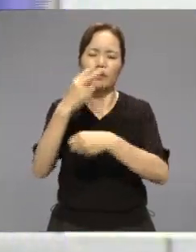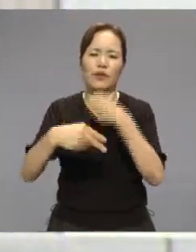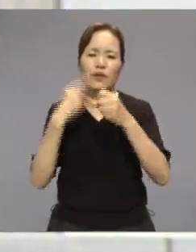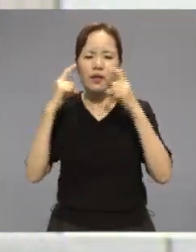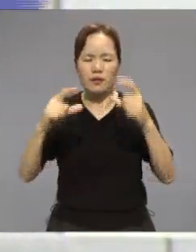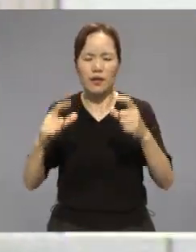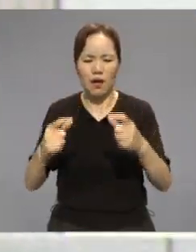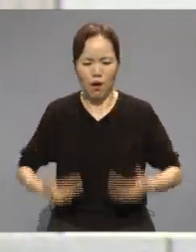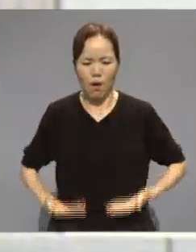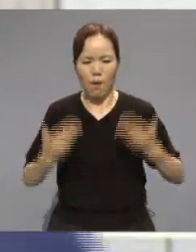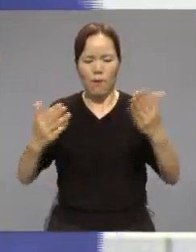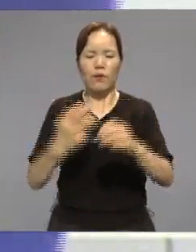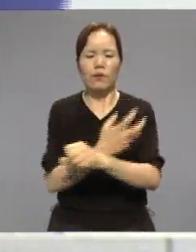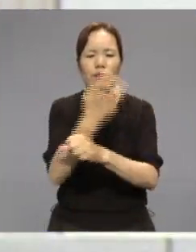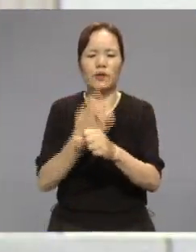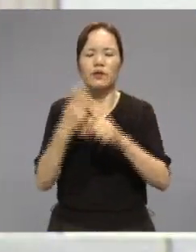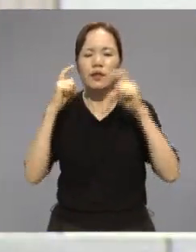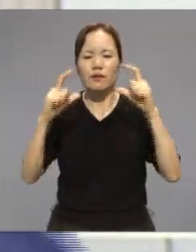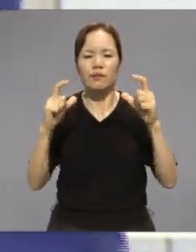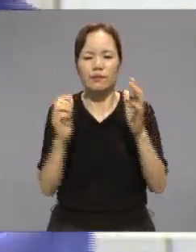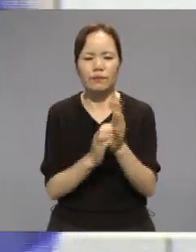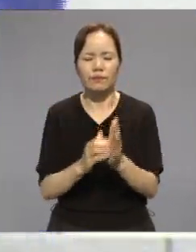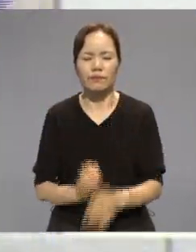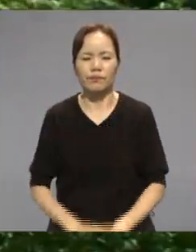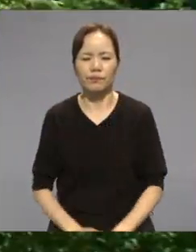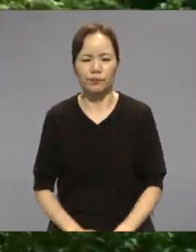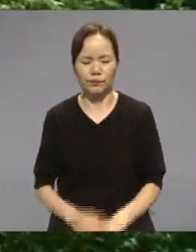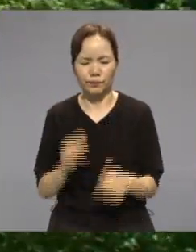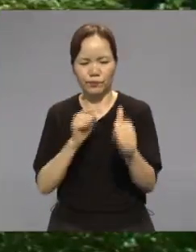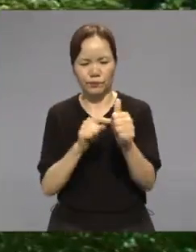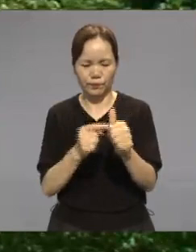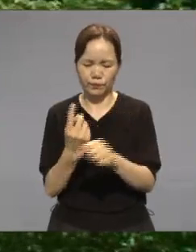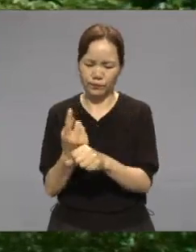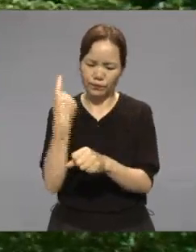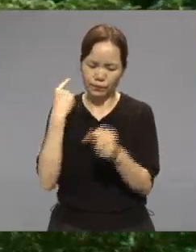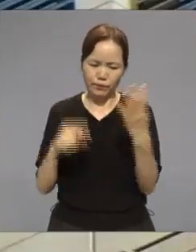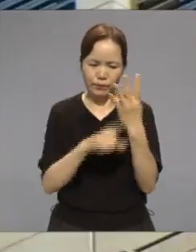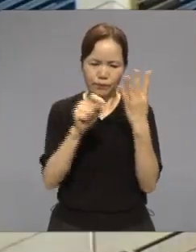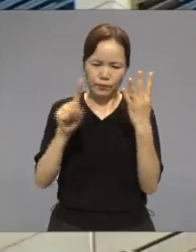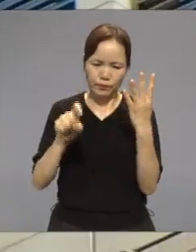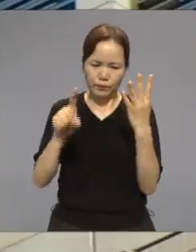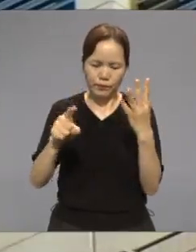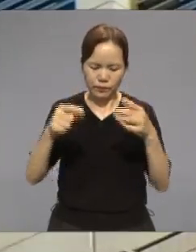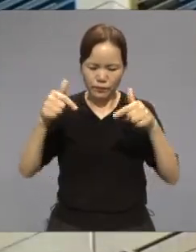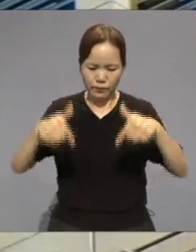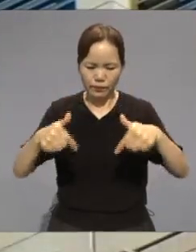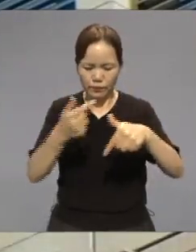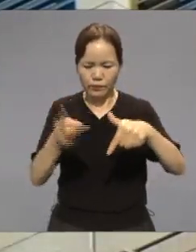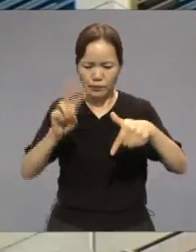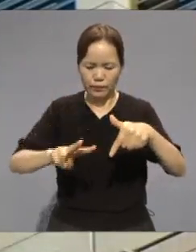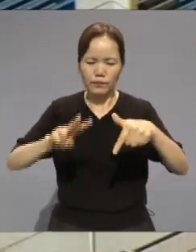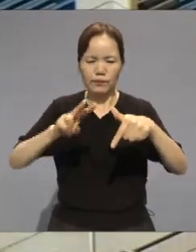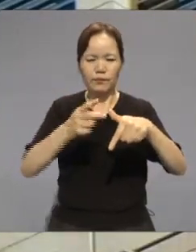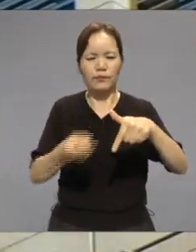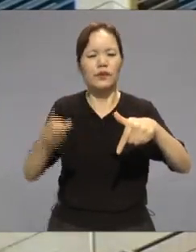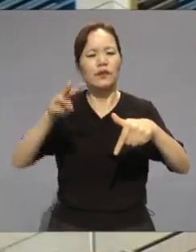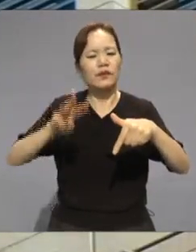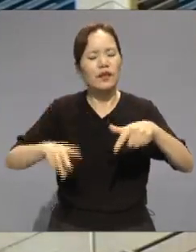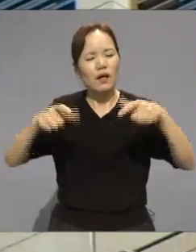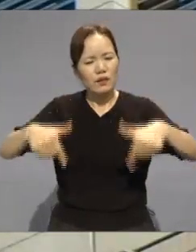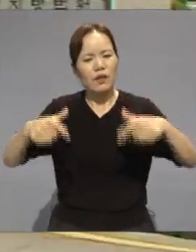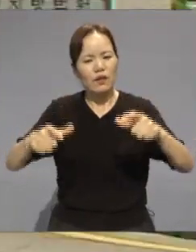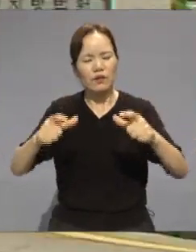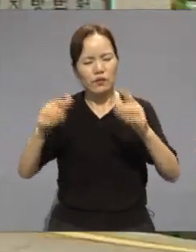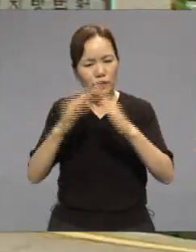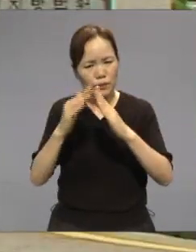80시간을 명령했다고 밝혔습니다는 지난해 4월 11일 인천시 서구 빌라에서 고교동창 무살 BC